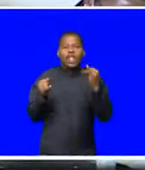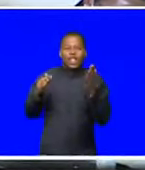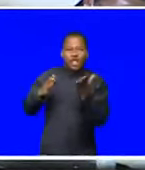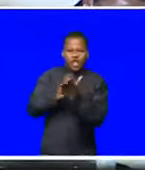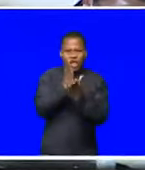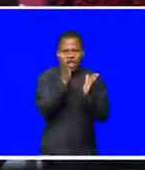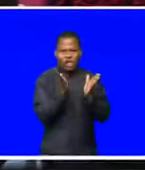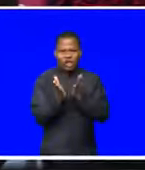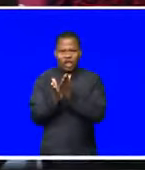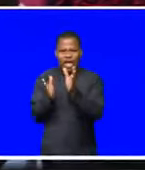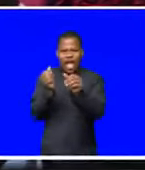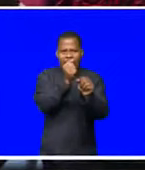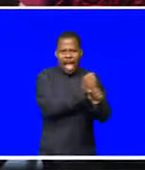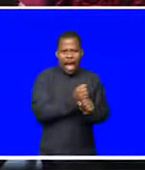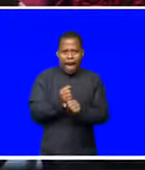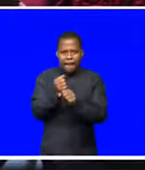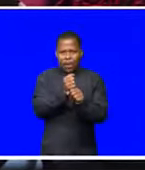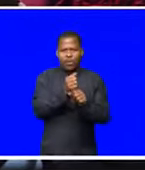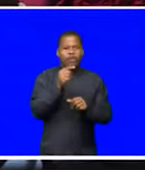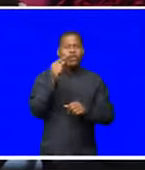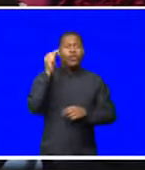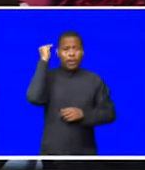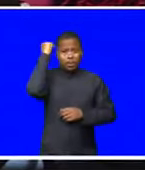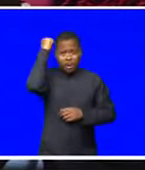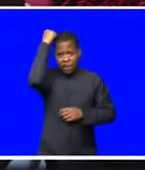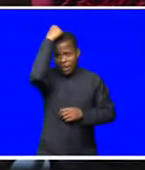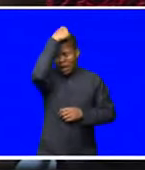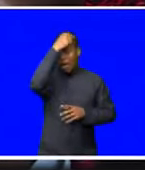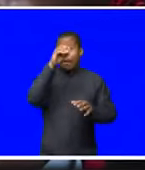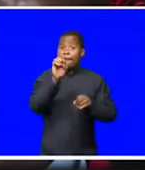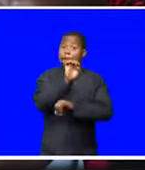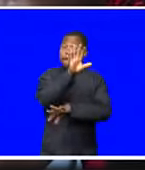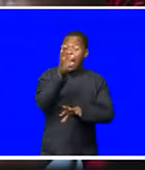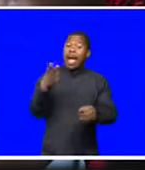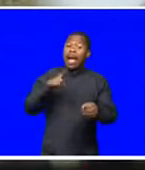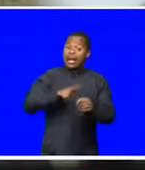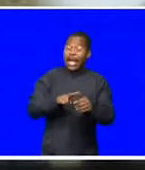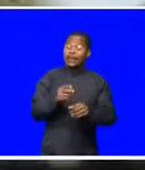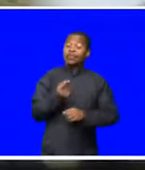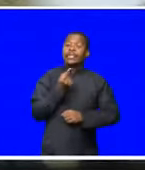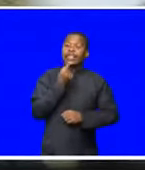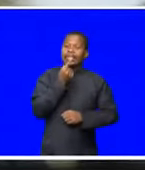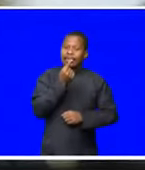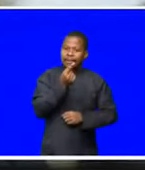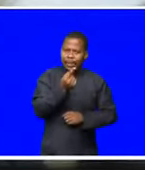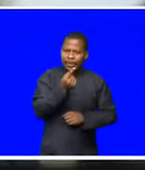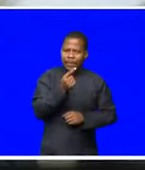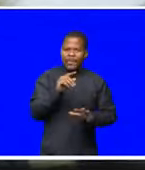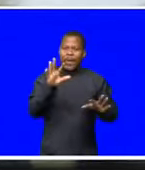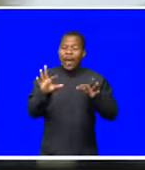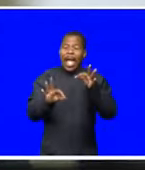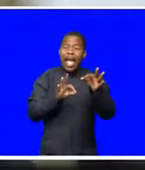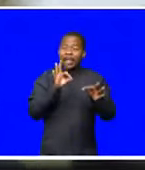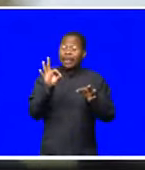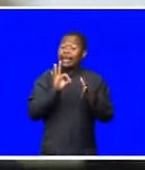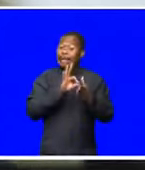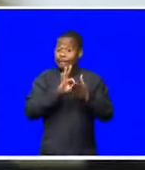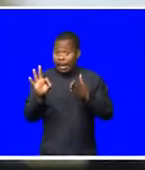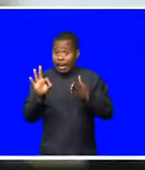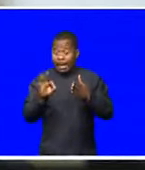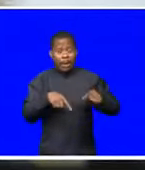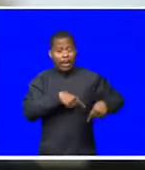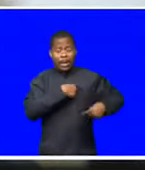against lobukhosi sisasukusho lokhu bekunene emkhathini wenu singakufihli kusukuzivisa